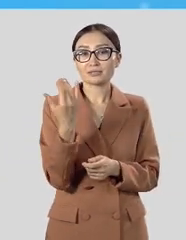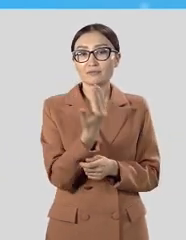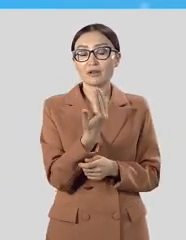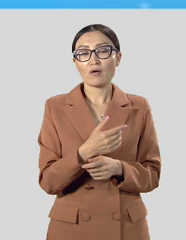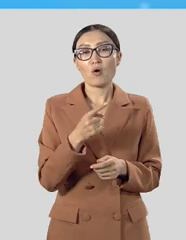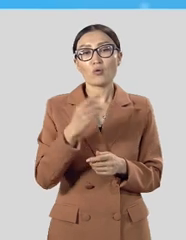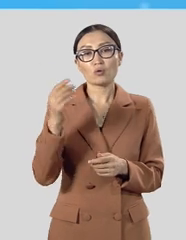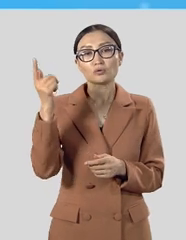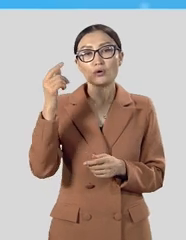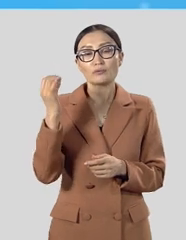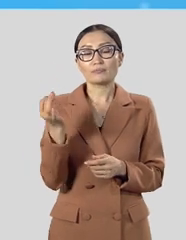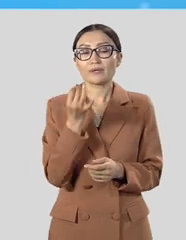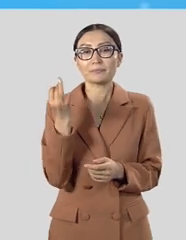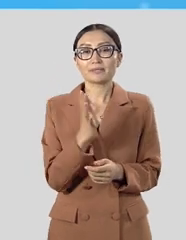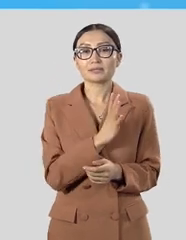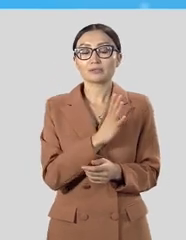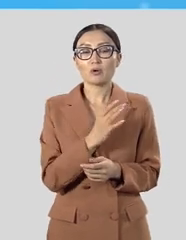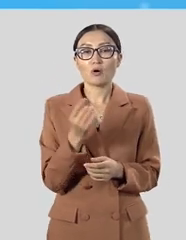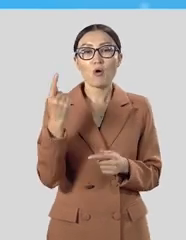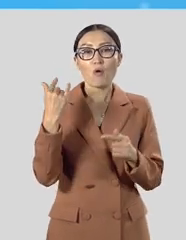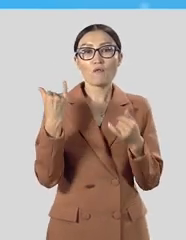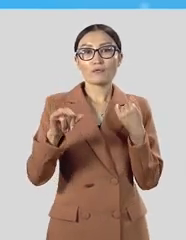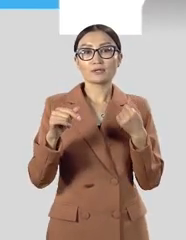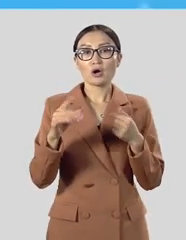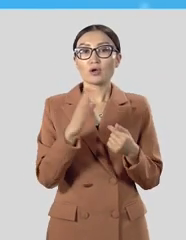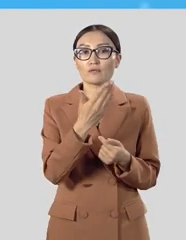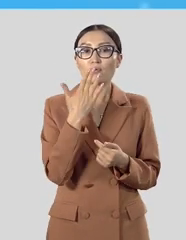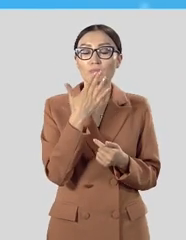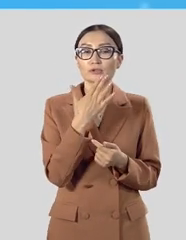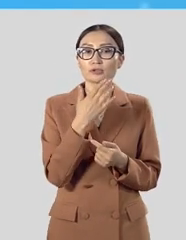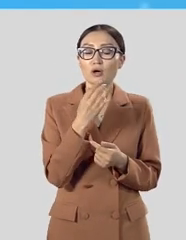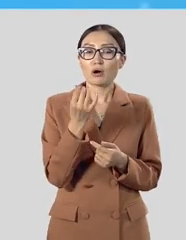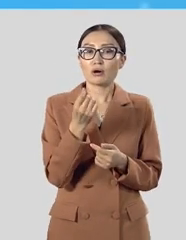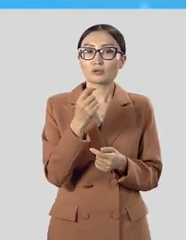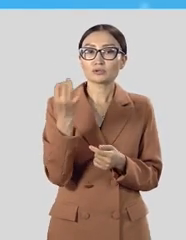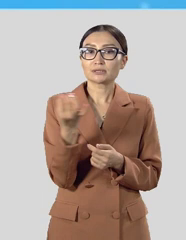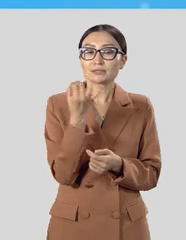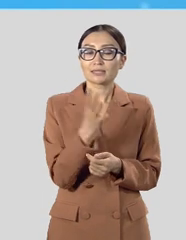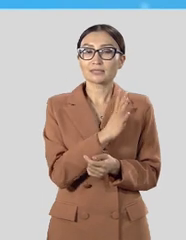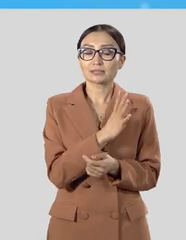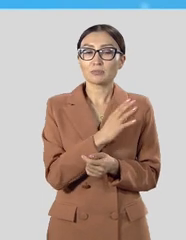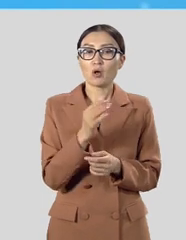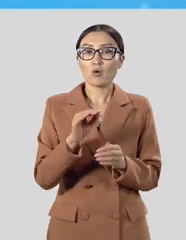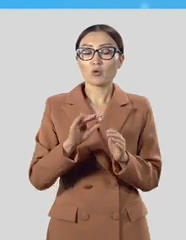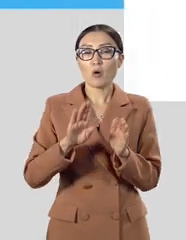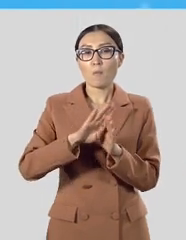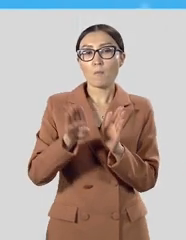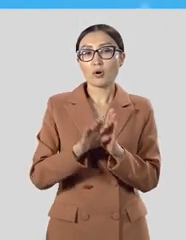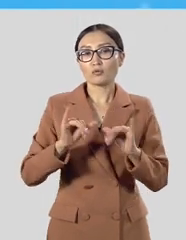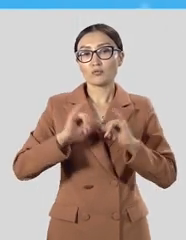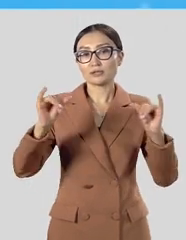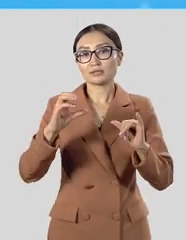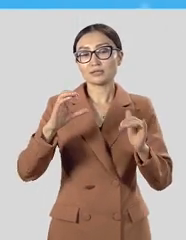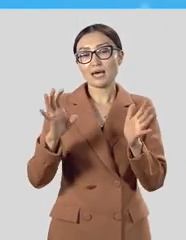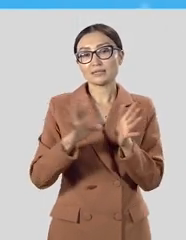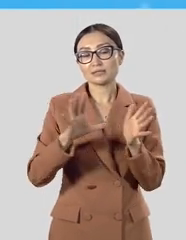Он увлекался увеличительными стеклами. Левенгук был любопытным, как ребенок. Он клал под увеличительное стекло самые